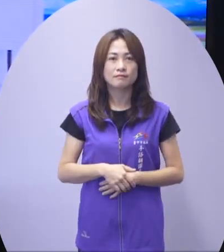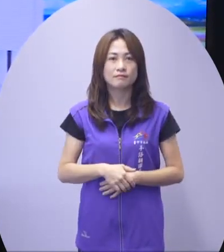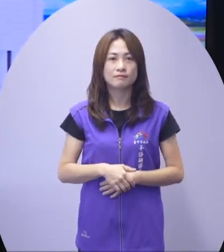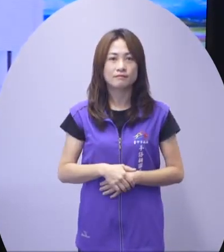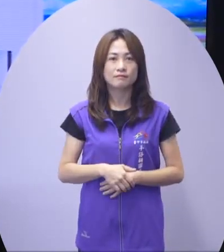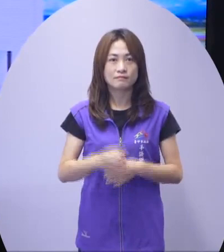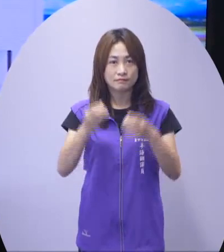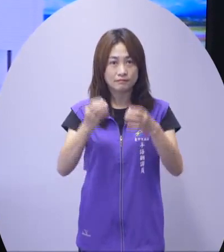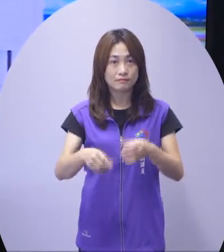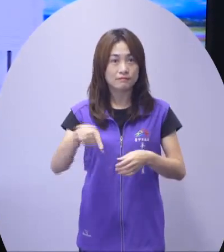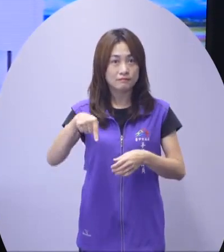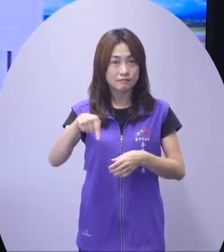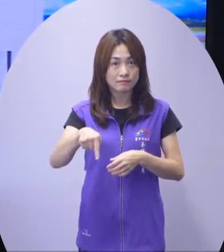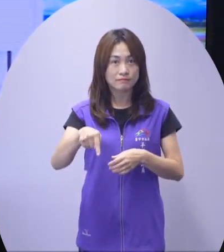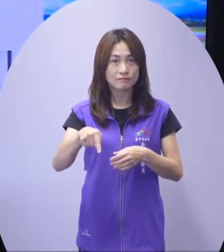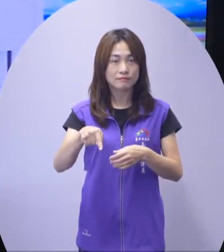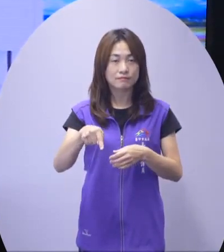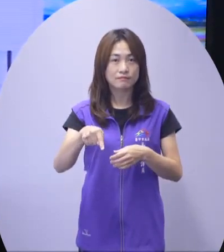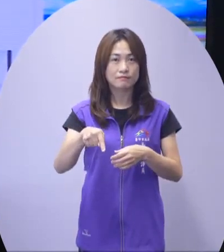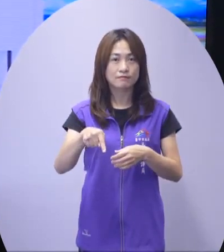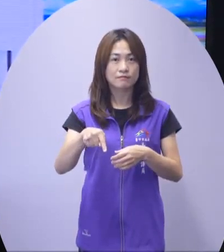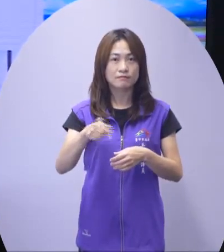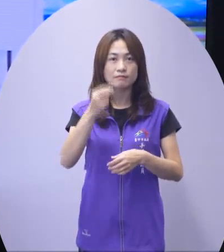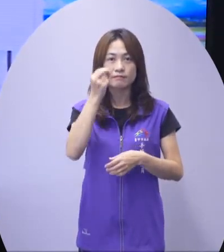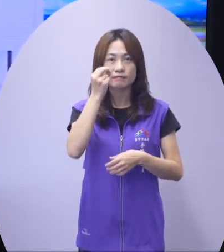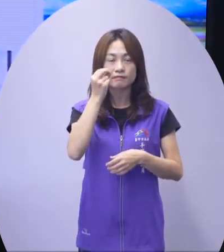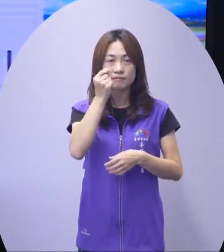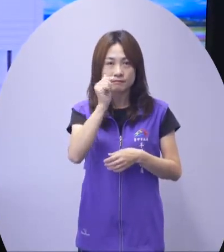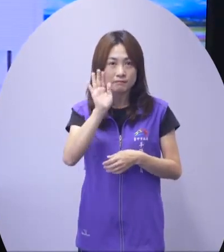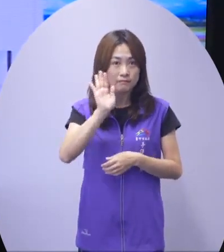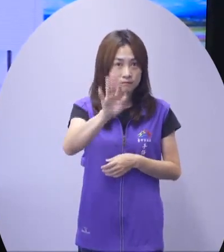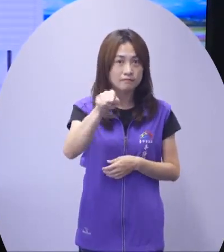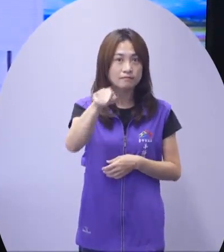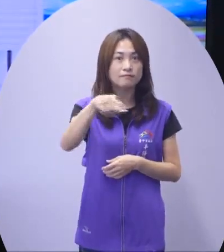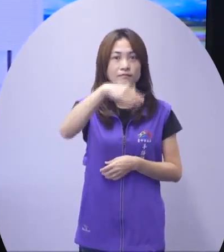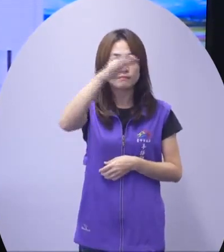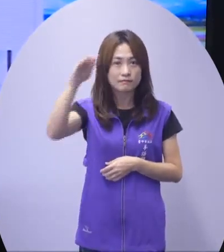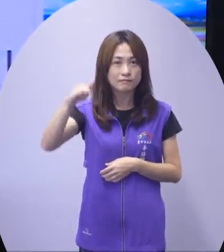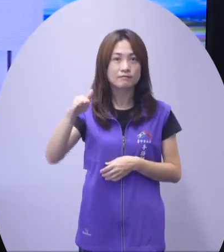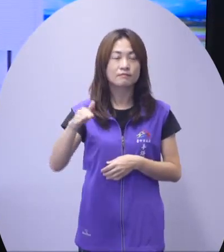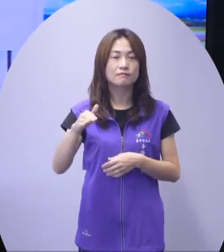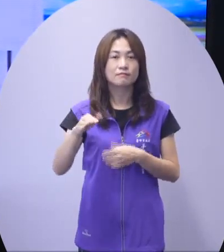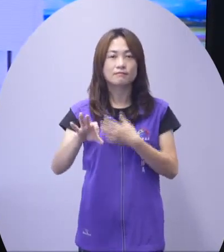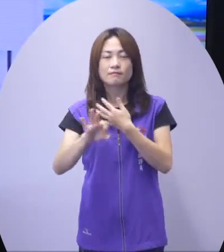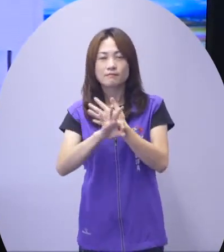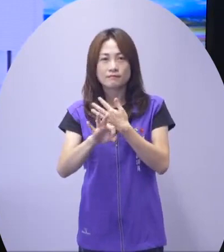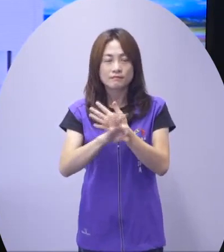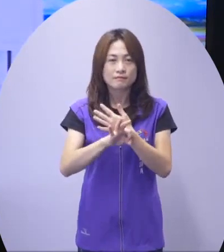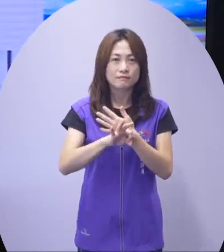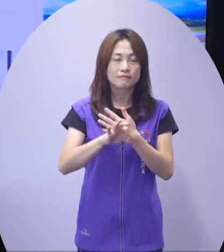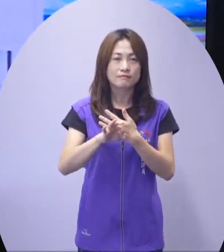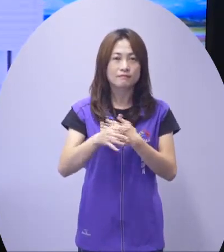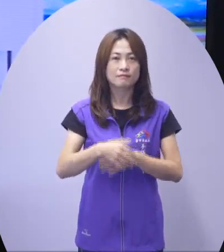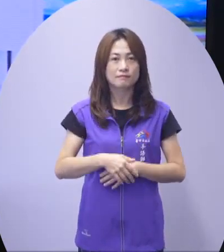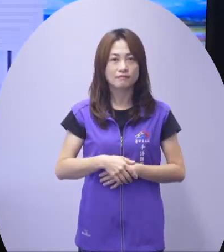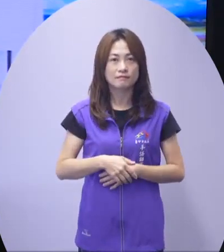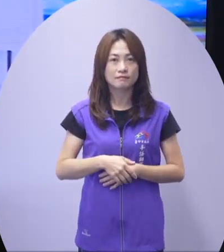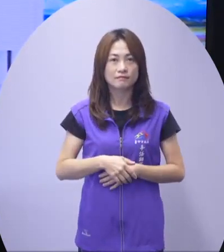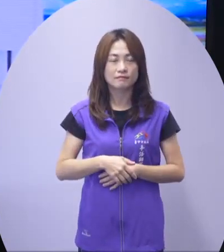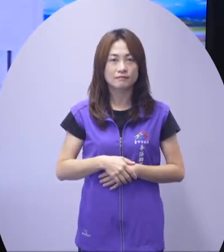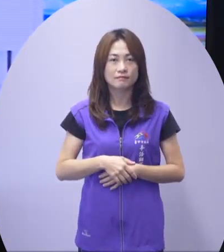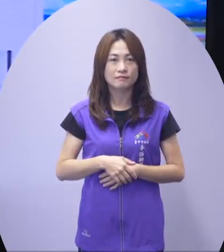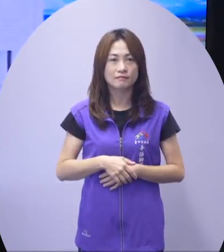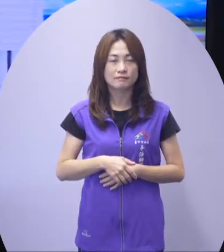特别打造属于山城地区特有的农村休闲体验与疗愈的新兴产业，因